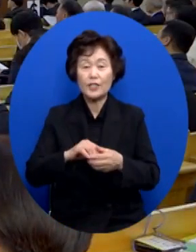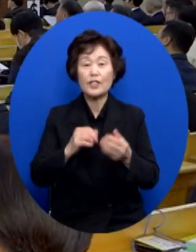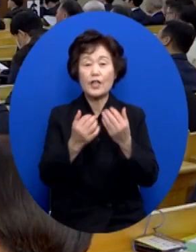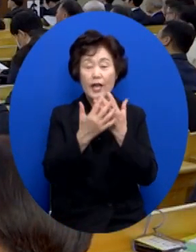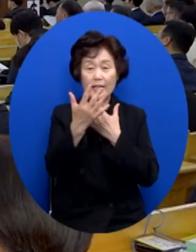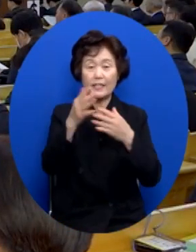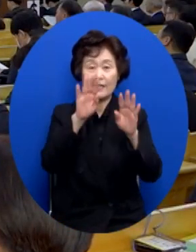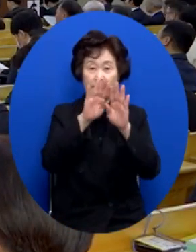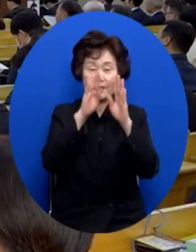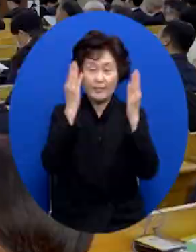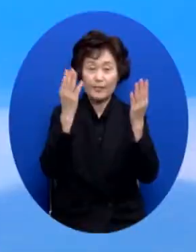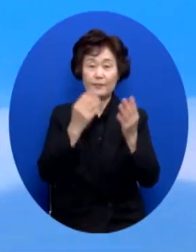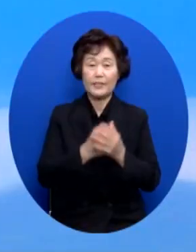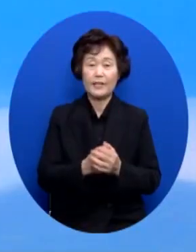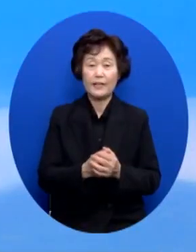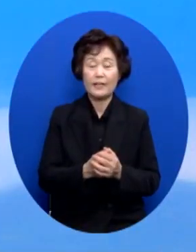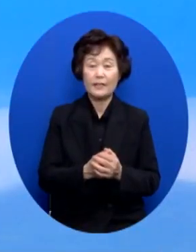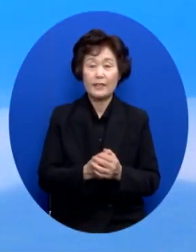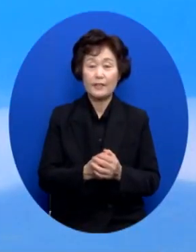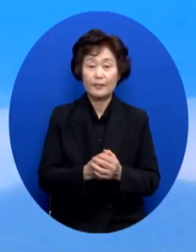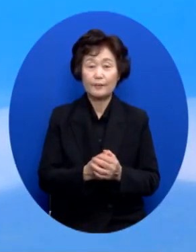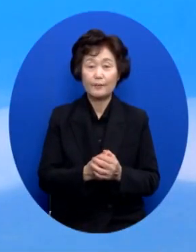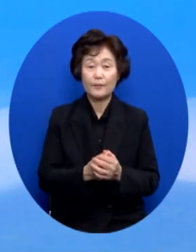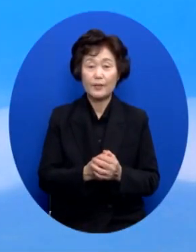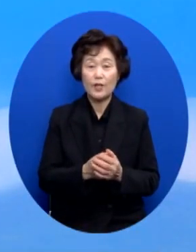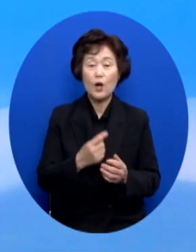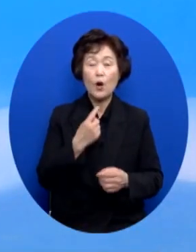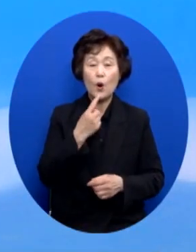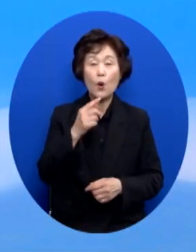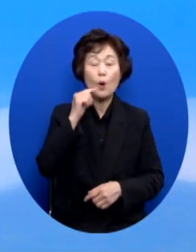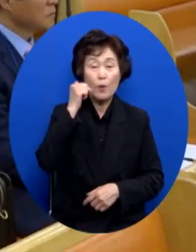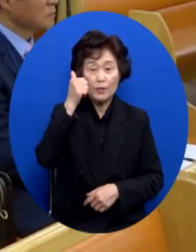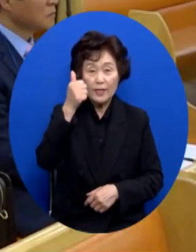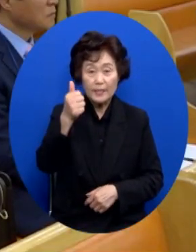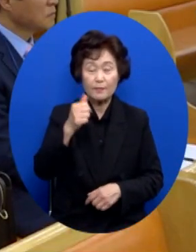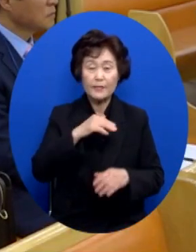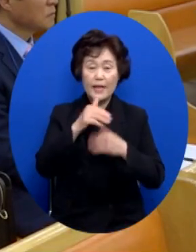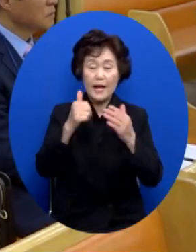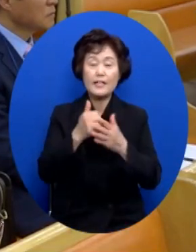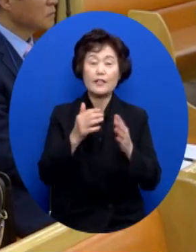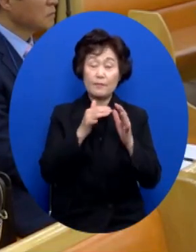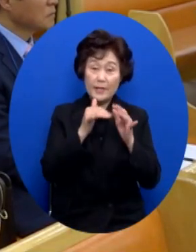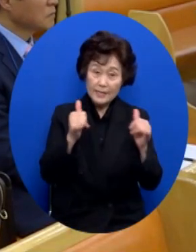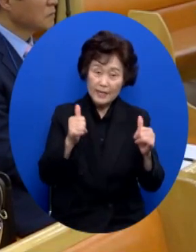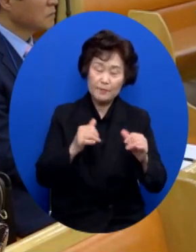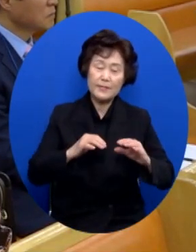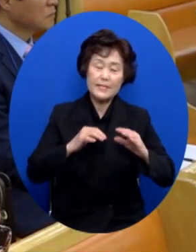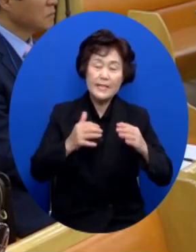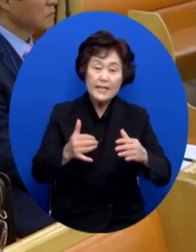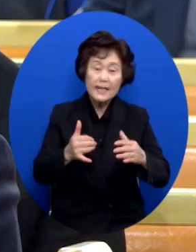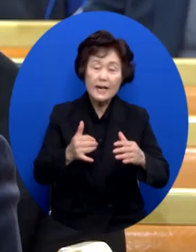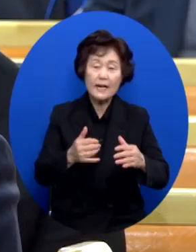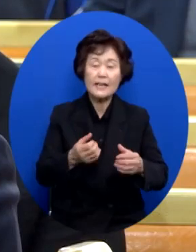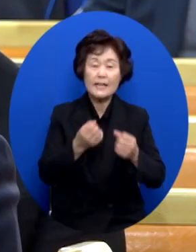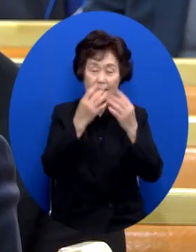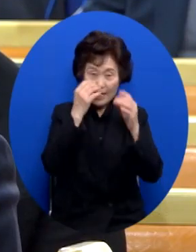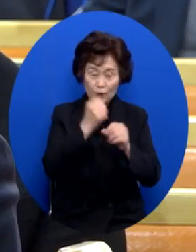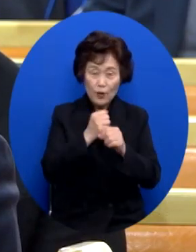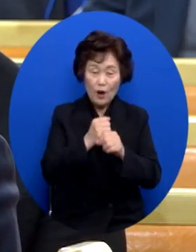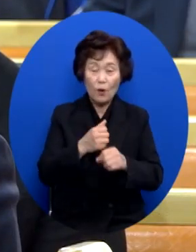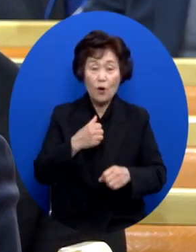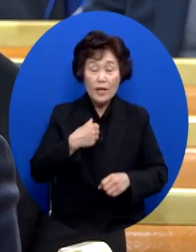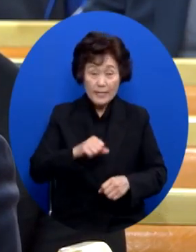열었습니다 예배에서 천북 교회 오상영 목사는 하나님의 사랑은 세상을 창조하고 그의 아들을